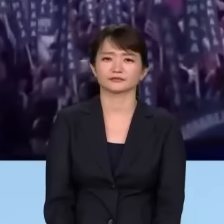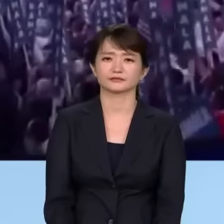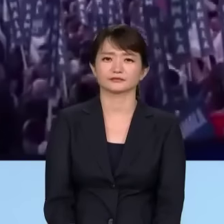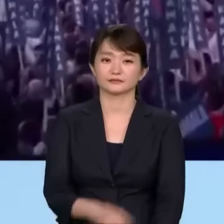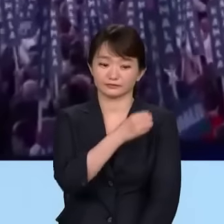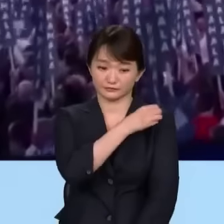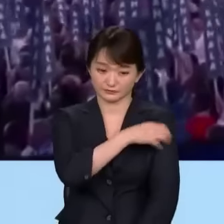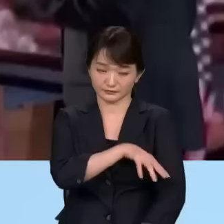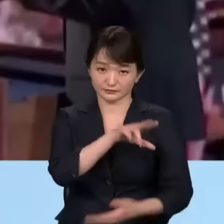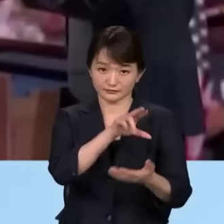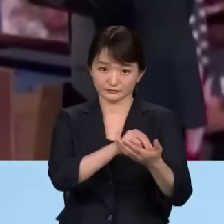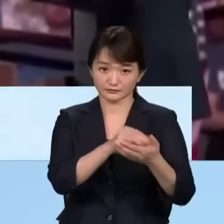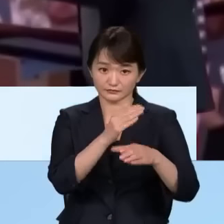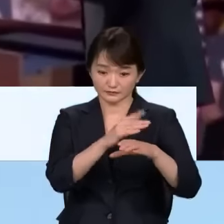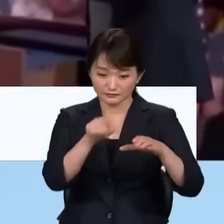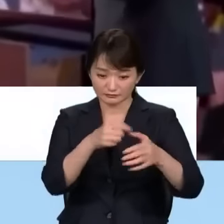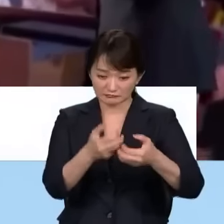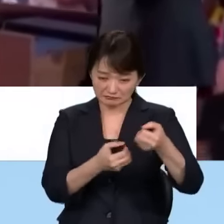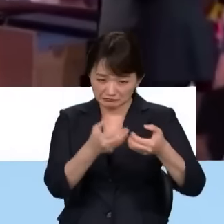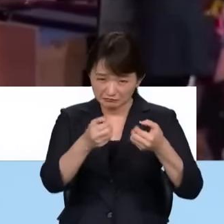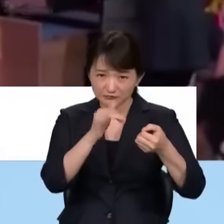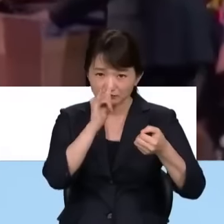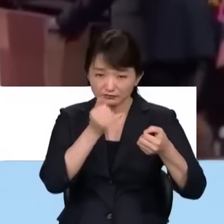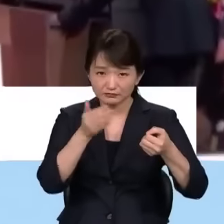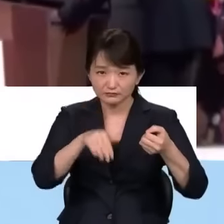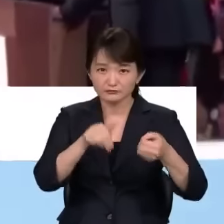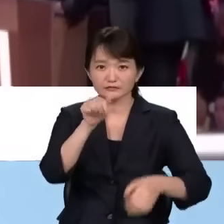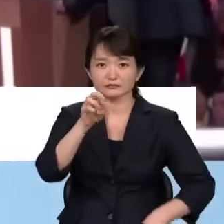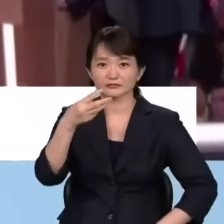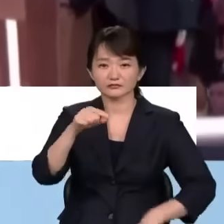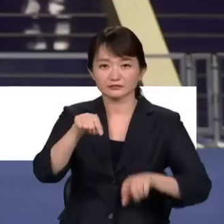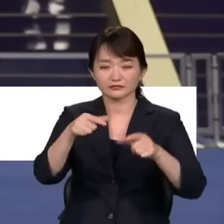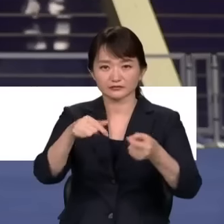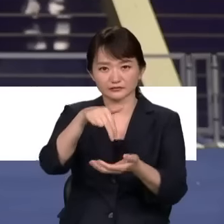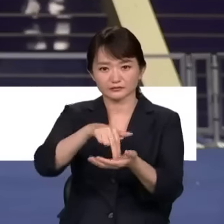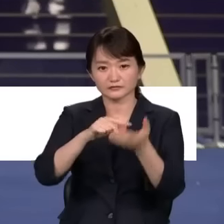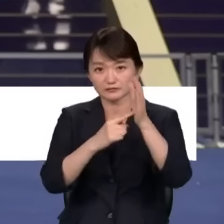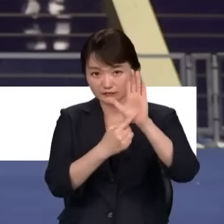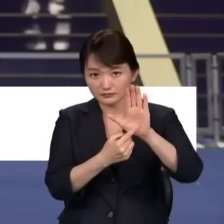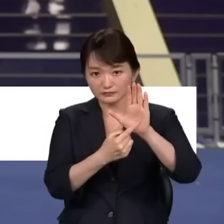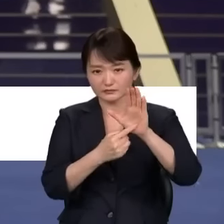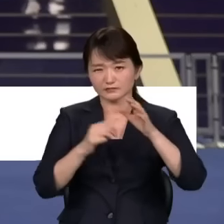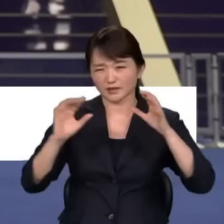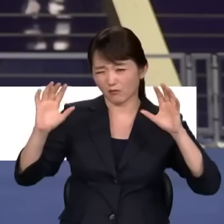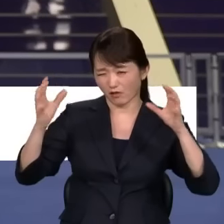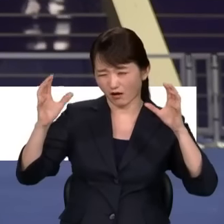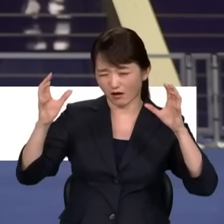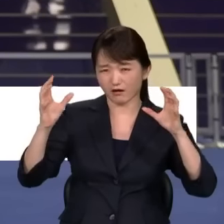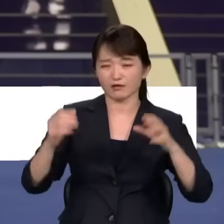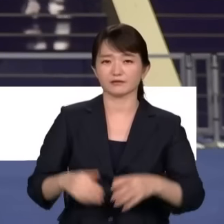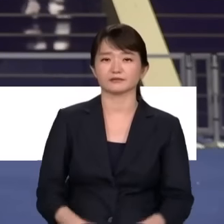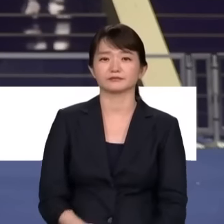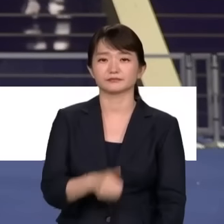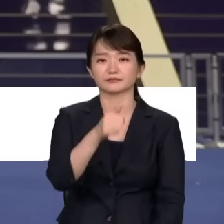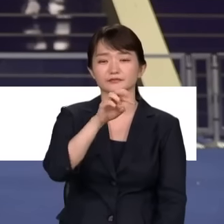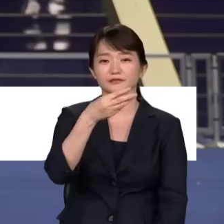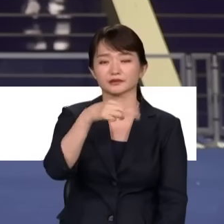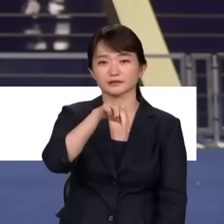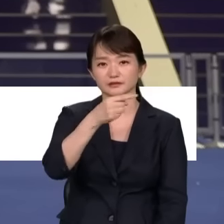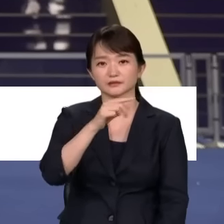팔레스타인 문제는 당내 분열 요소가 될 수도 있었는데 해리스가 이렇게 입장 정리를 하면서 큰 박수가 터졌습니다. 해리스는 또